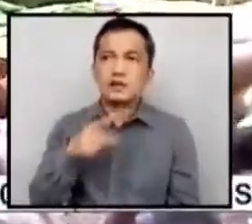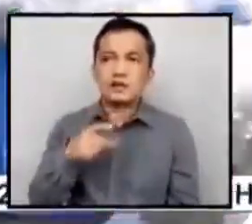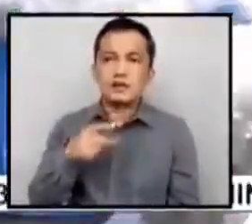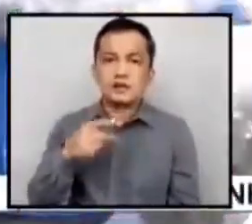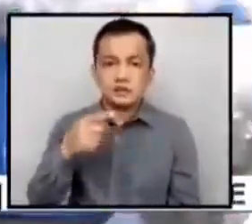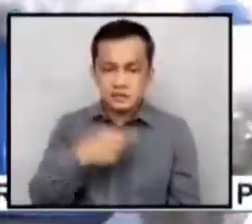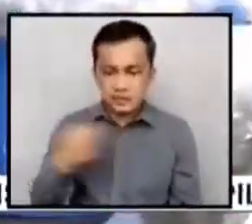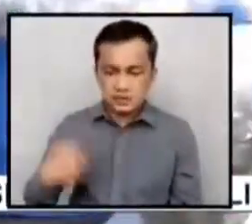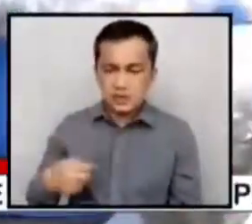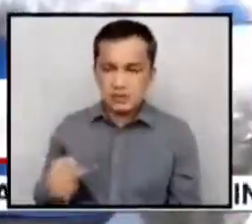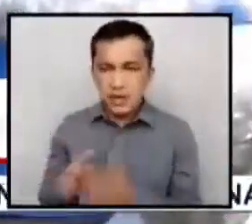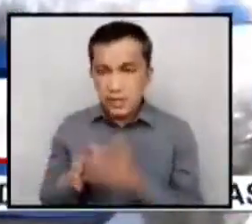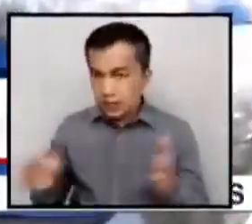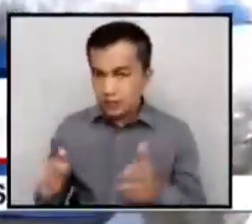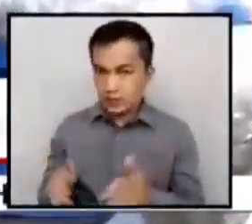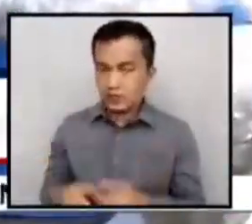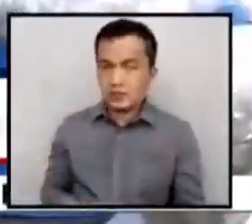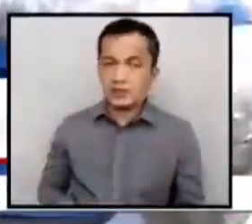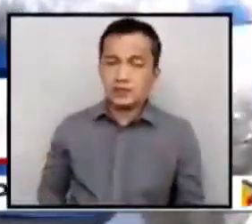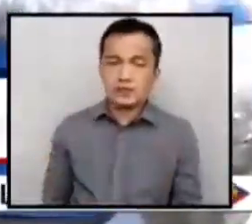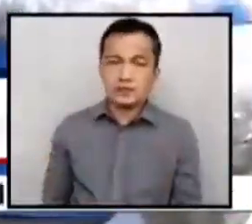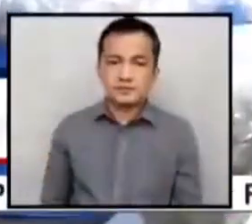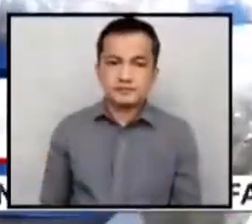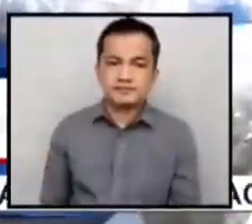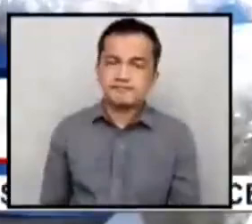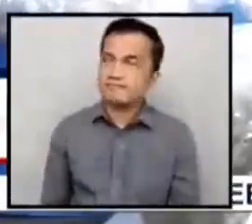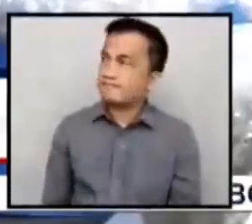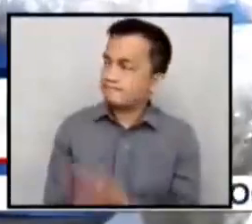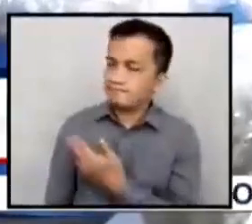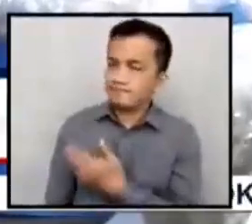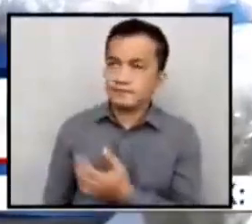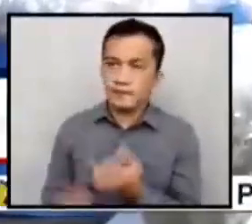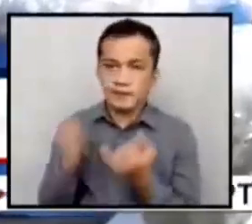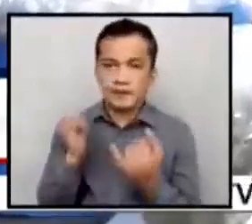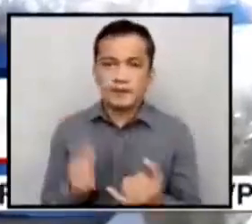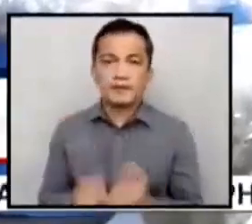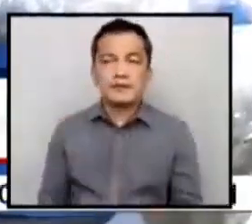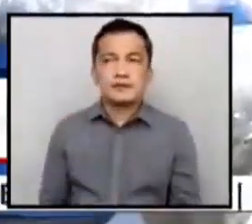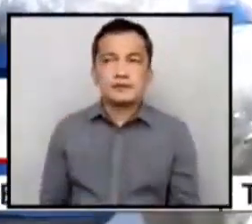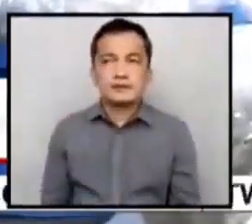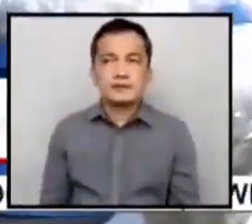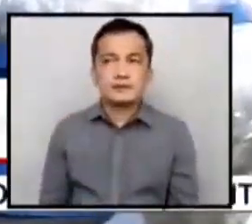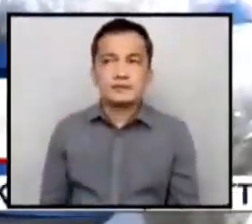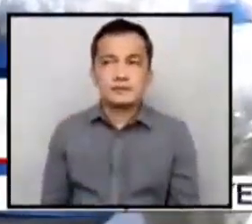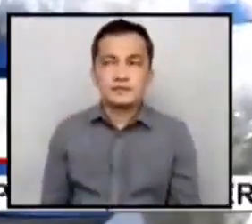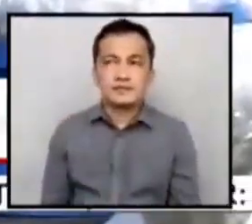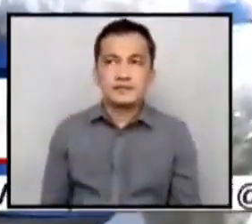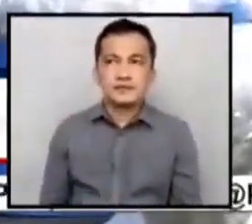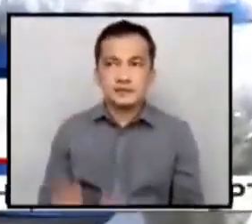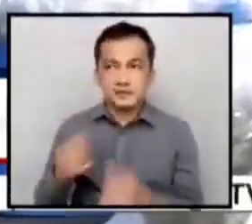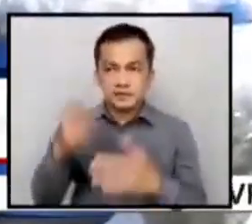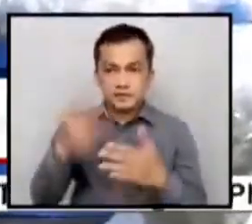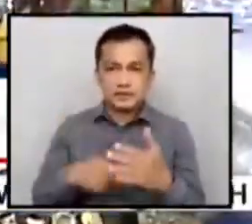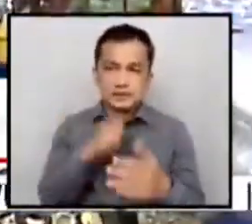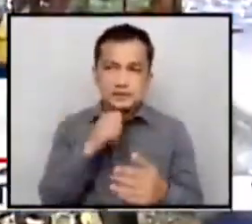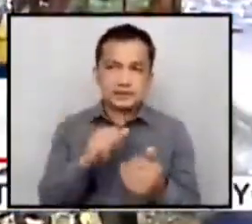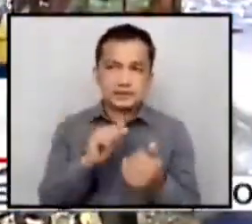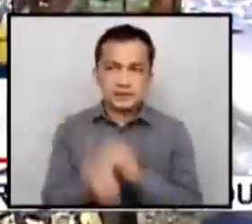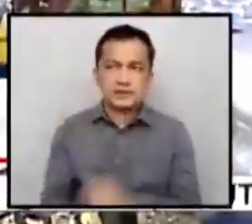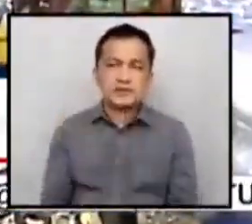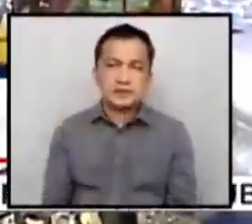na bawang. Imported. Tapos yung impression din nagbago. Ganun pa